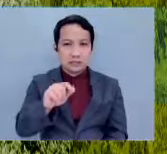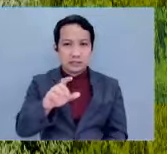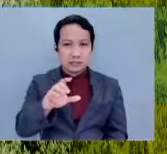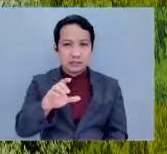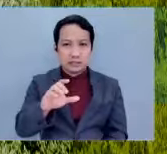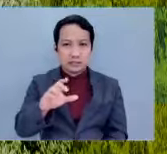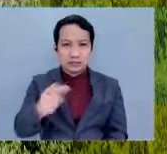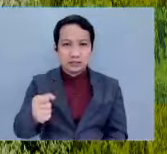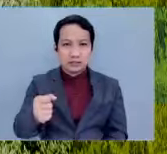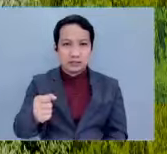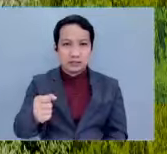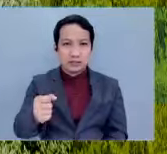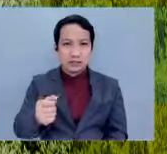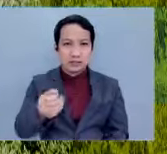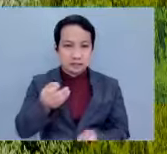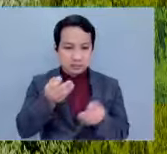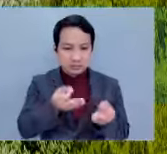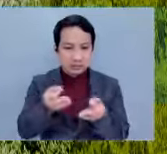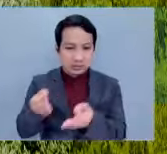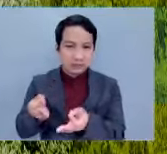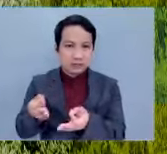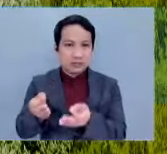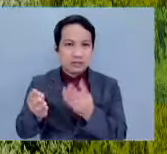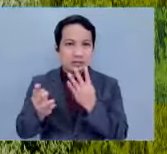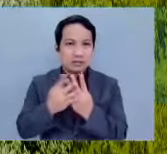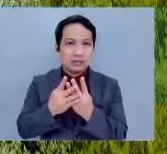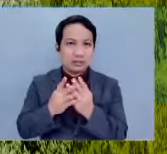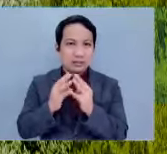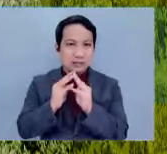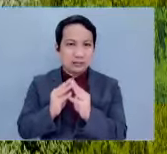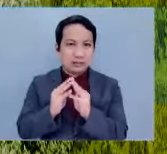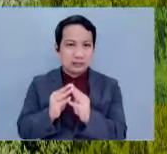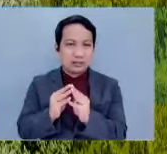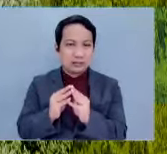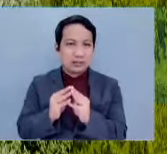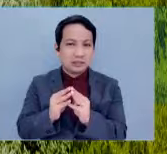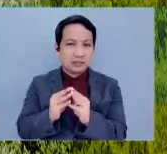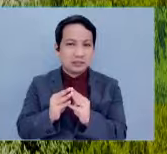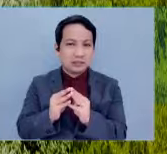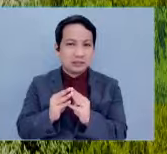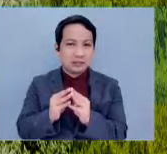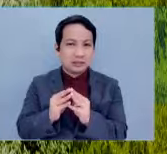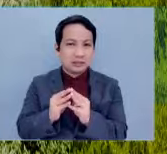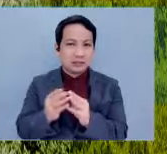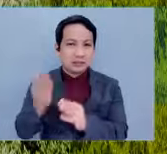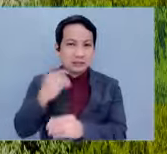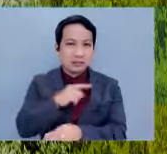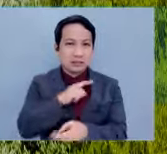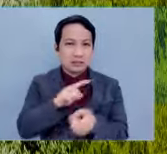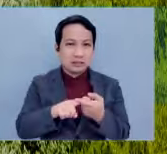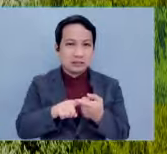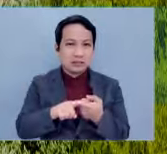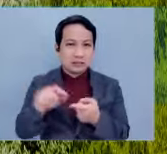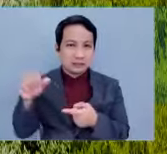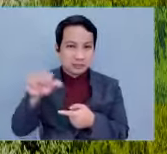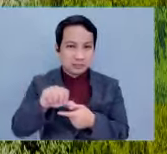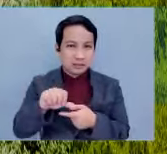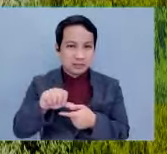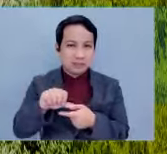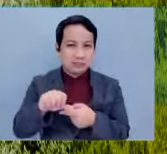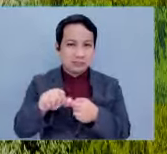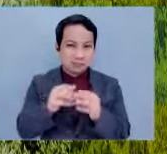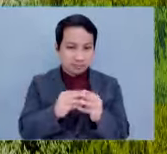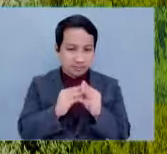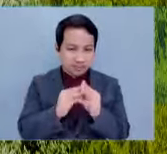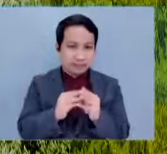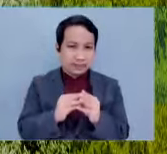no, nagpakain dun sa mga bihag ng mga Muslim sa ano, sa Espanya nung sinakop sila ng mga Muslim na sa